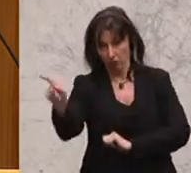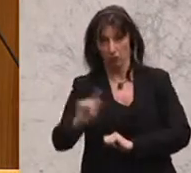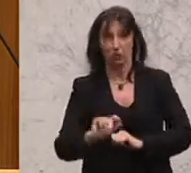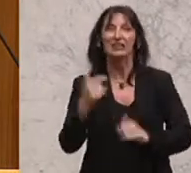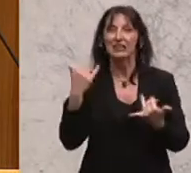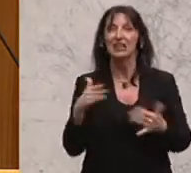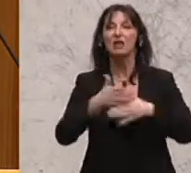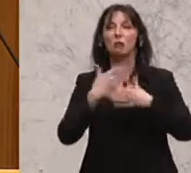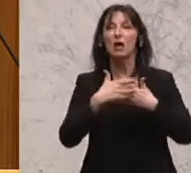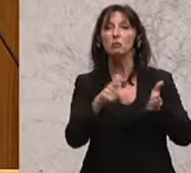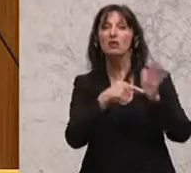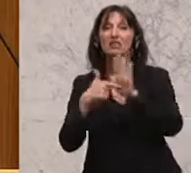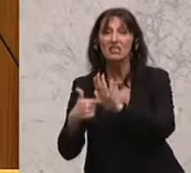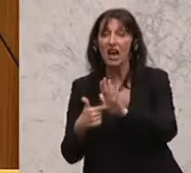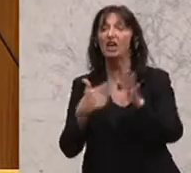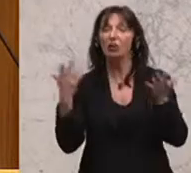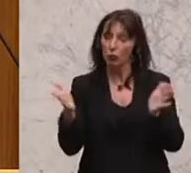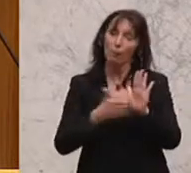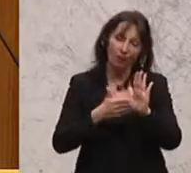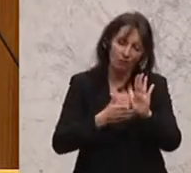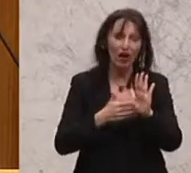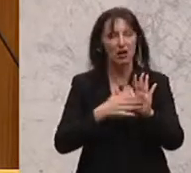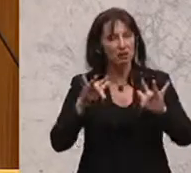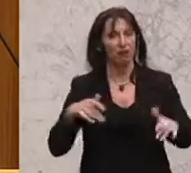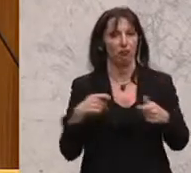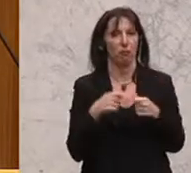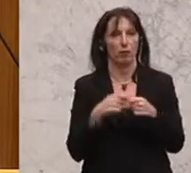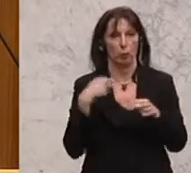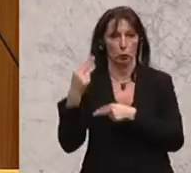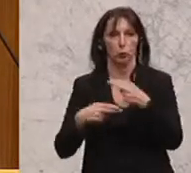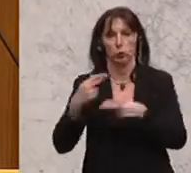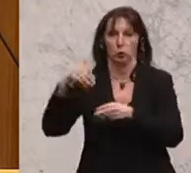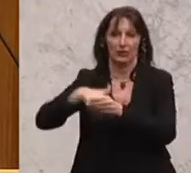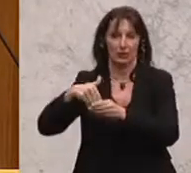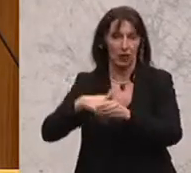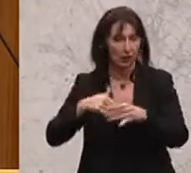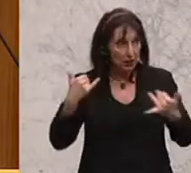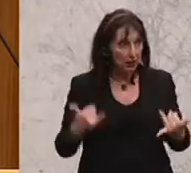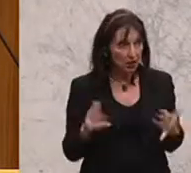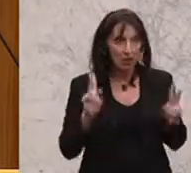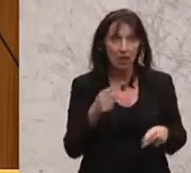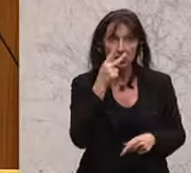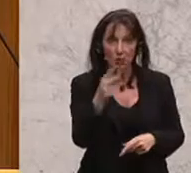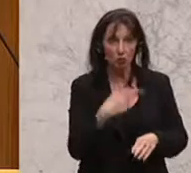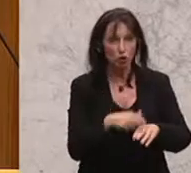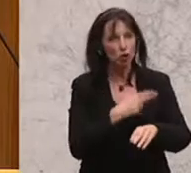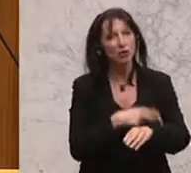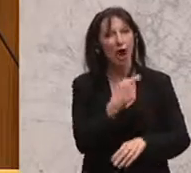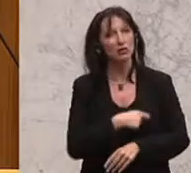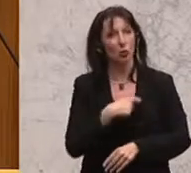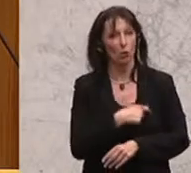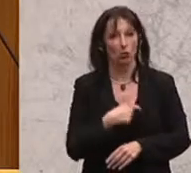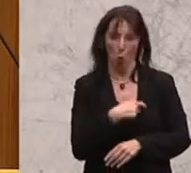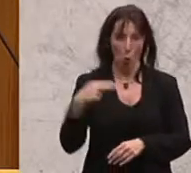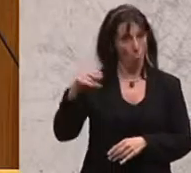und dass das unmittelbar mit dem Untersuchungsgegenstand zu tun hat. Hier sehen wir, wie die Staatskommissäre bestellt werden bei der